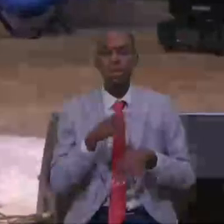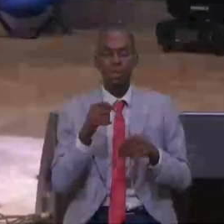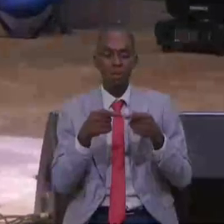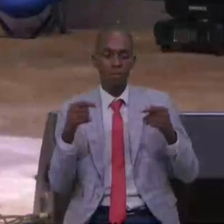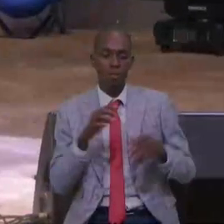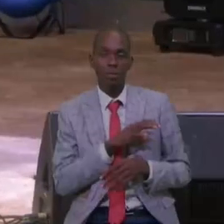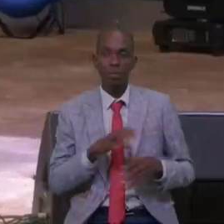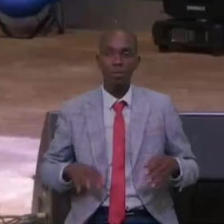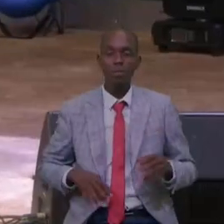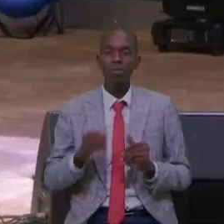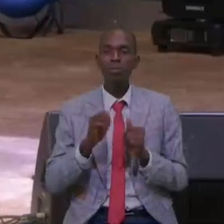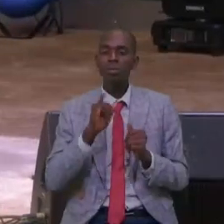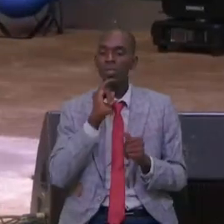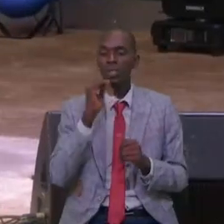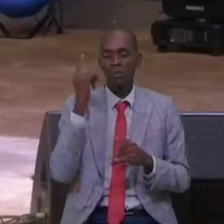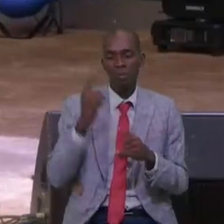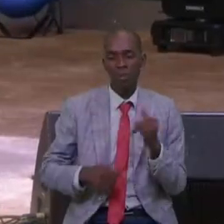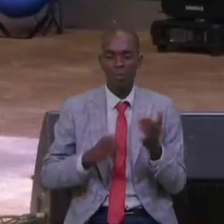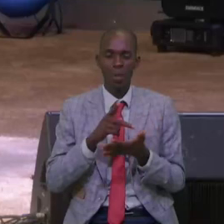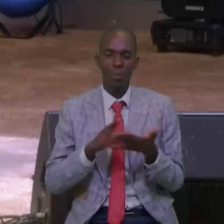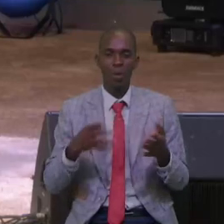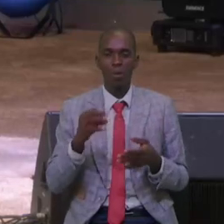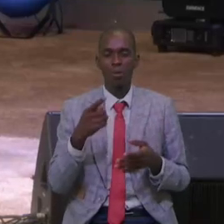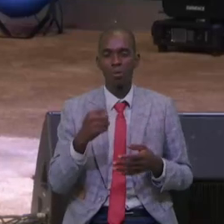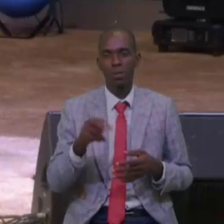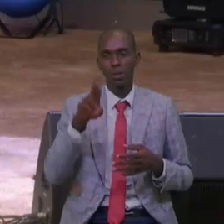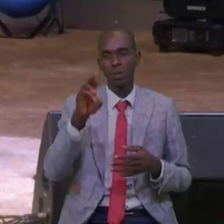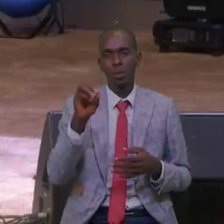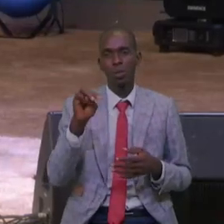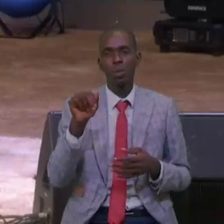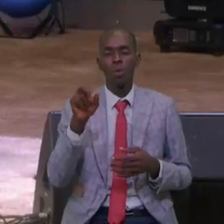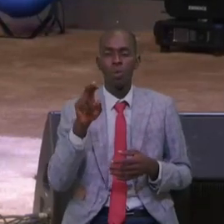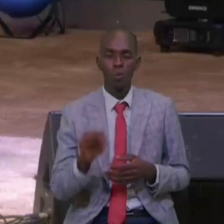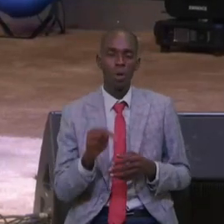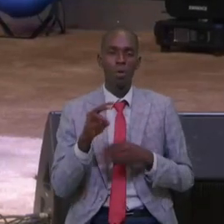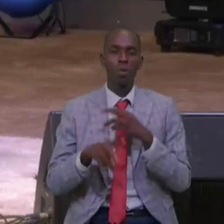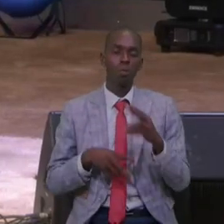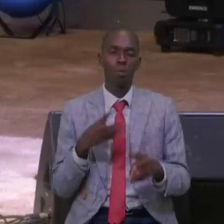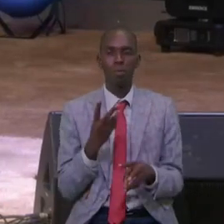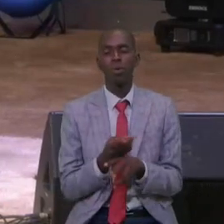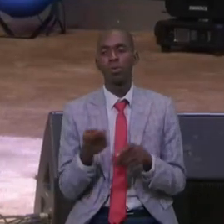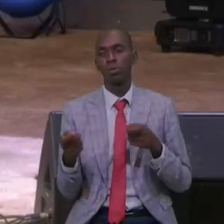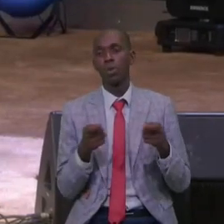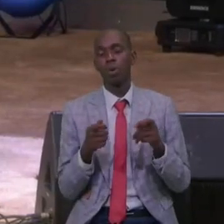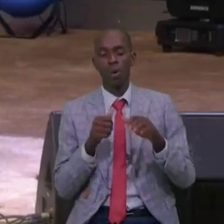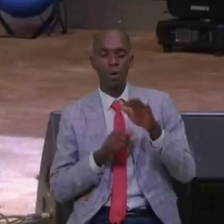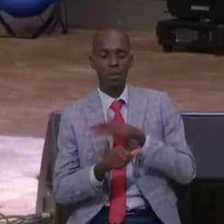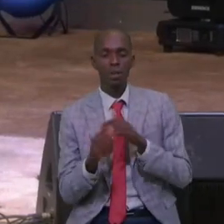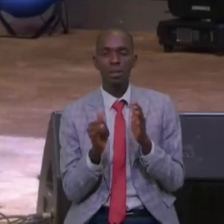c'est la dernière partie du gouvernement romain. Le monde sera sous ce grand